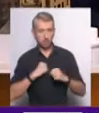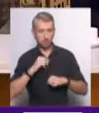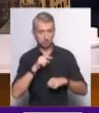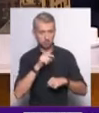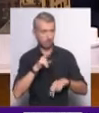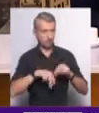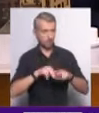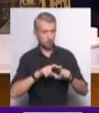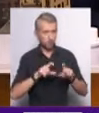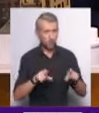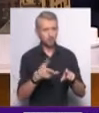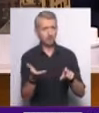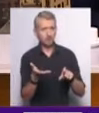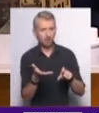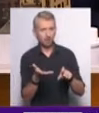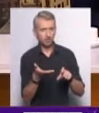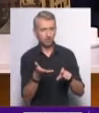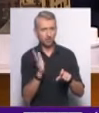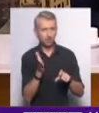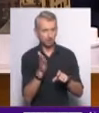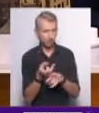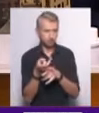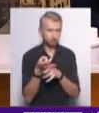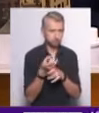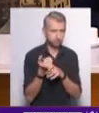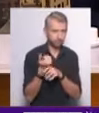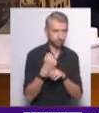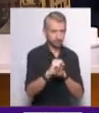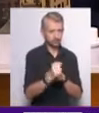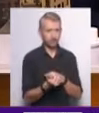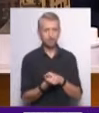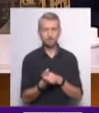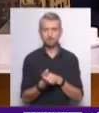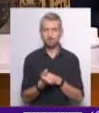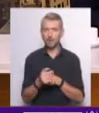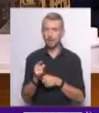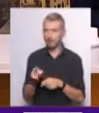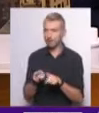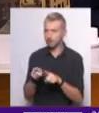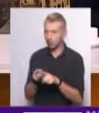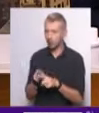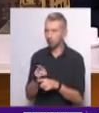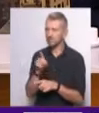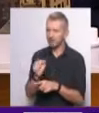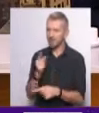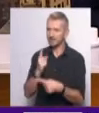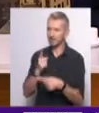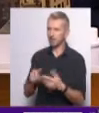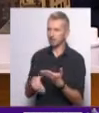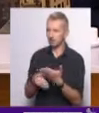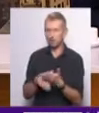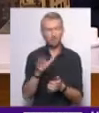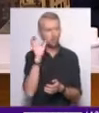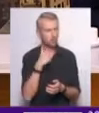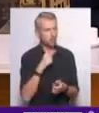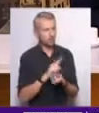забудовника якось усунути фізично, тобто проявити силу. Тобто все одно ви за радикальні методи? Послухайте, я